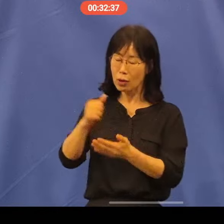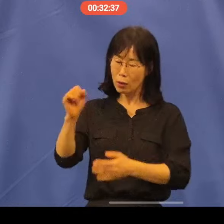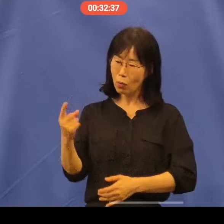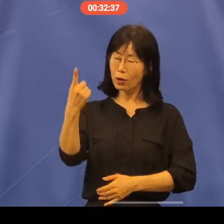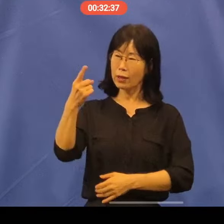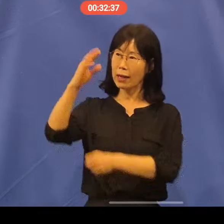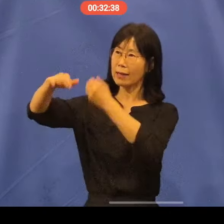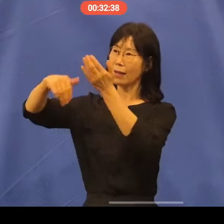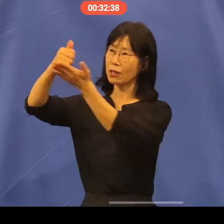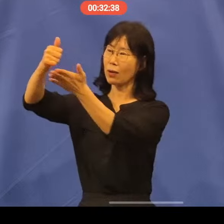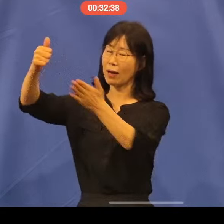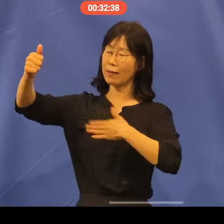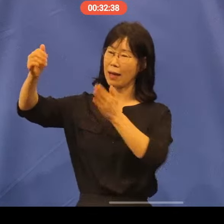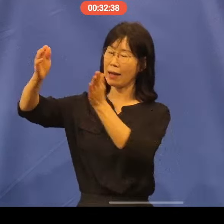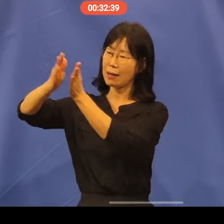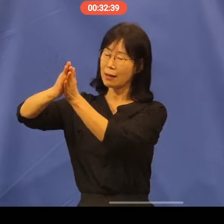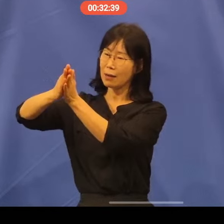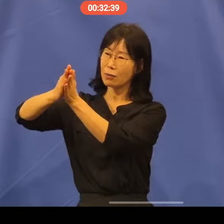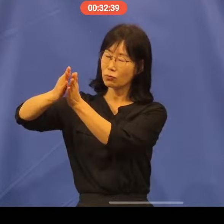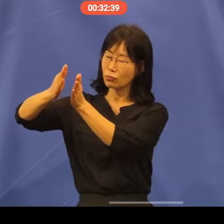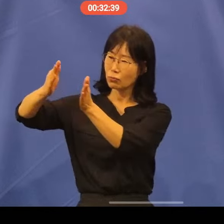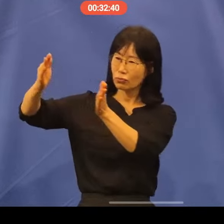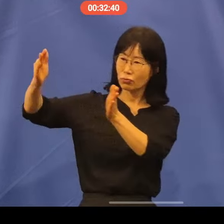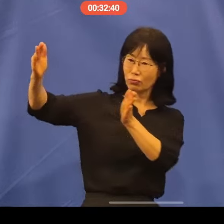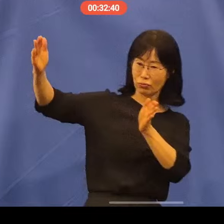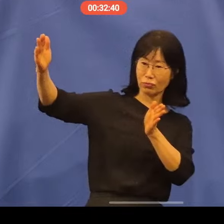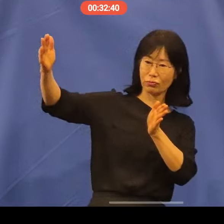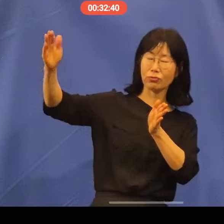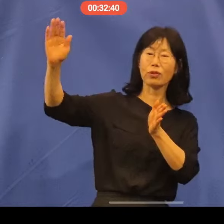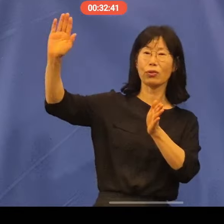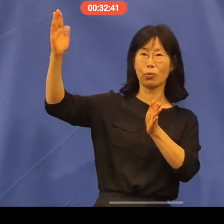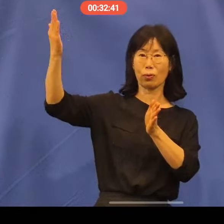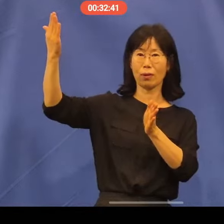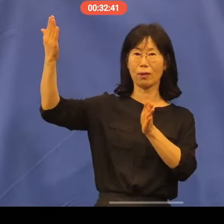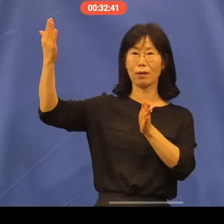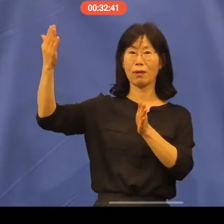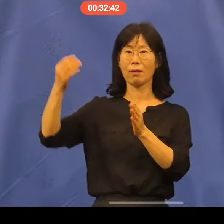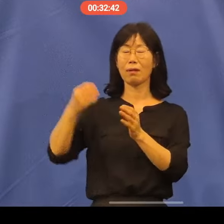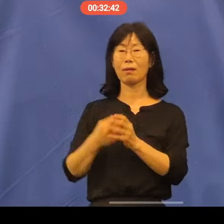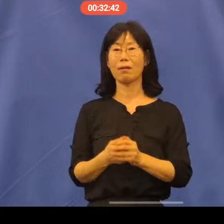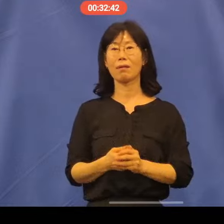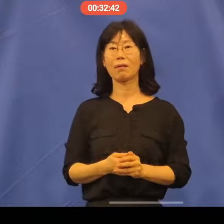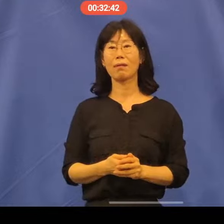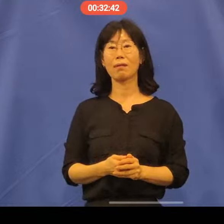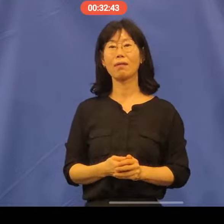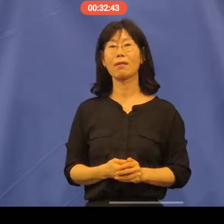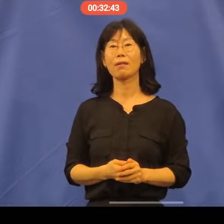덕지 붙어가지고 하나님을 느낄 수가 없는 거예요. 예배 자리에도 기쁨이 없어.